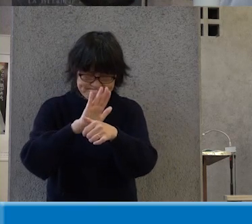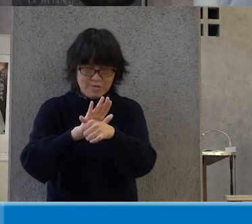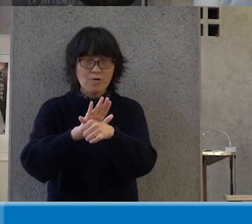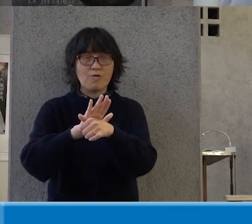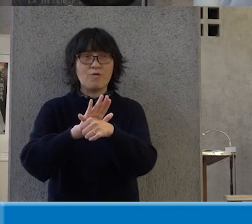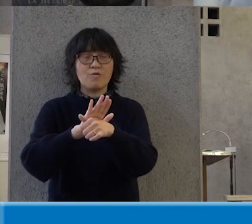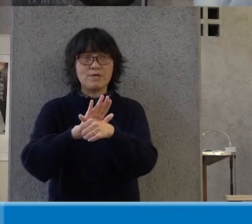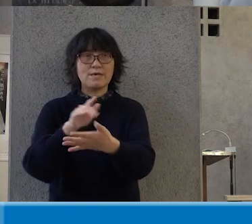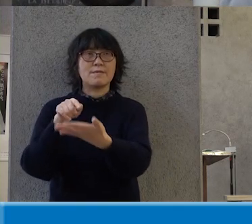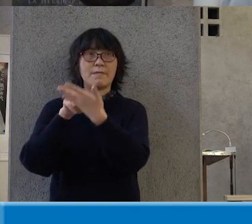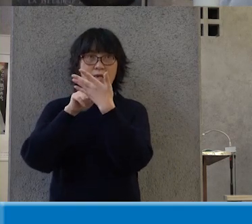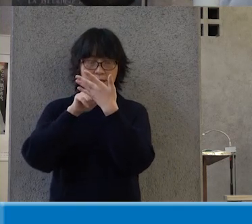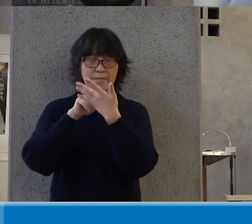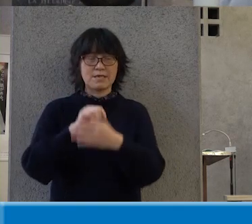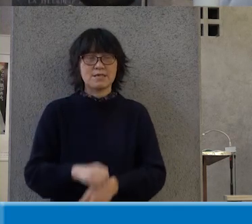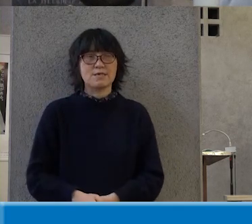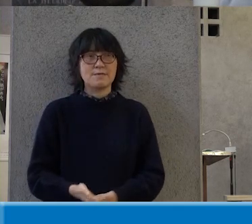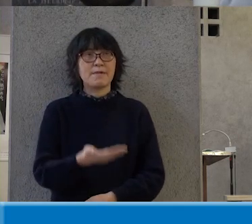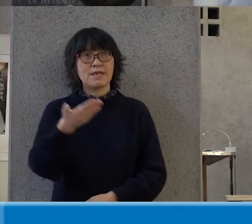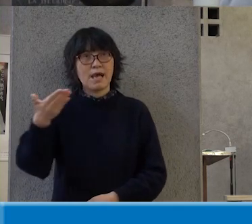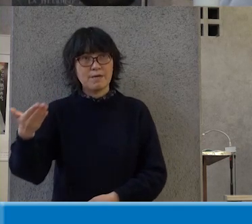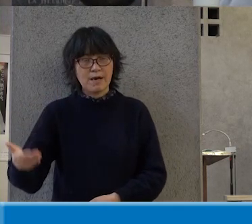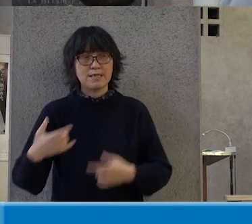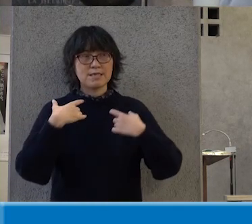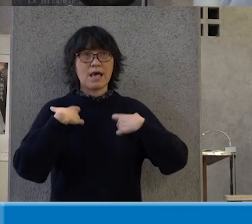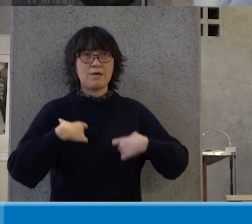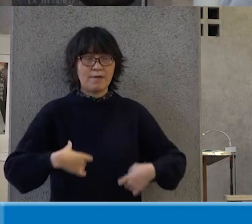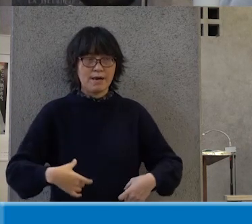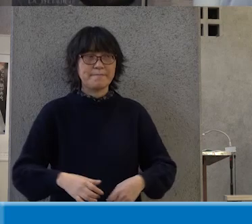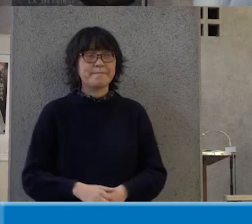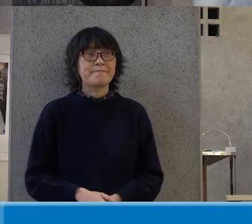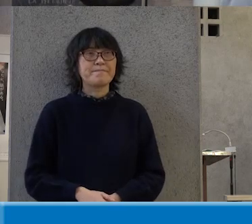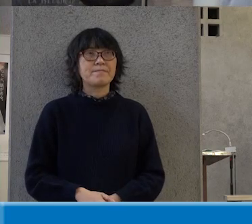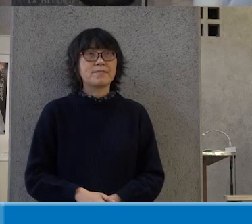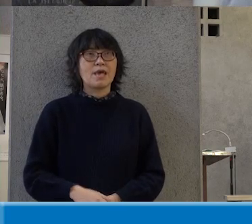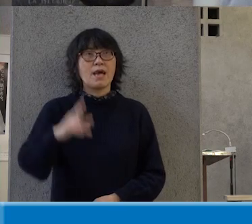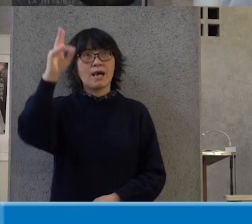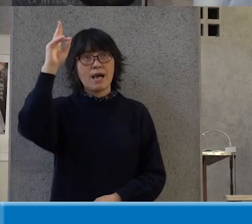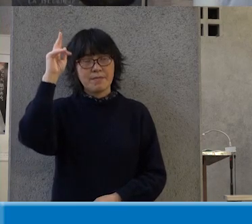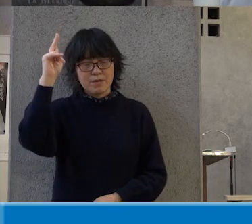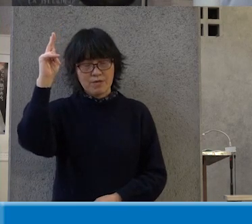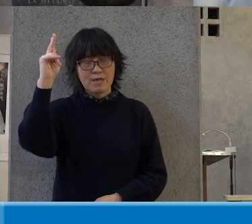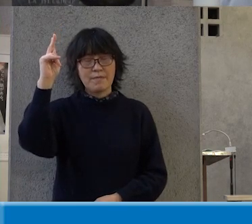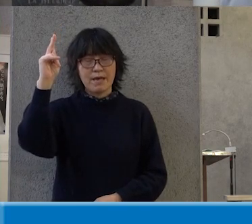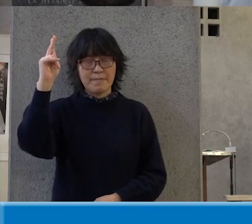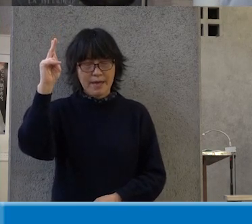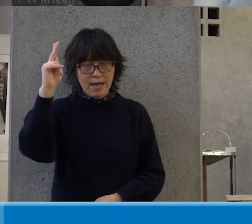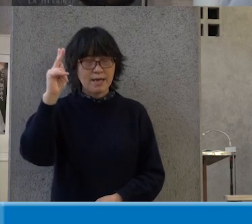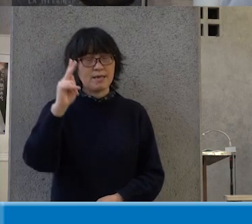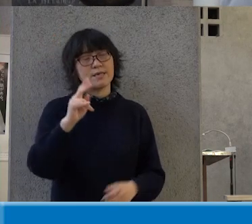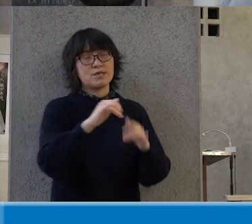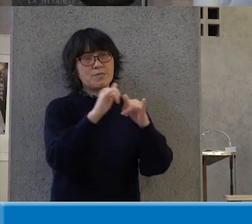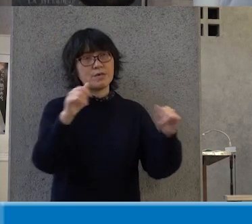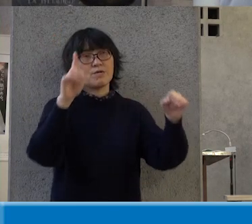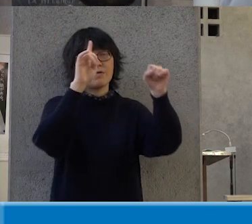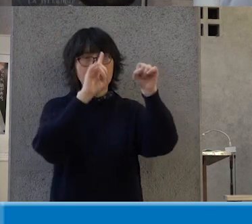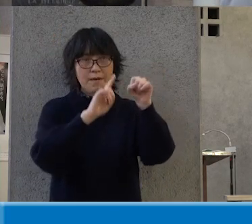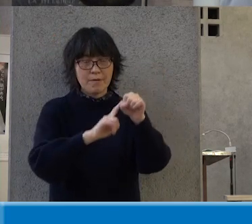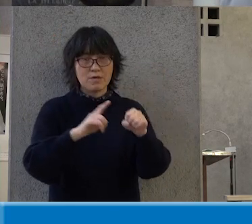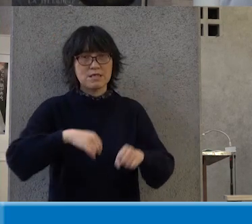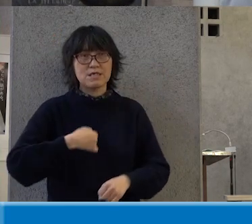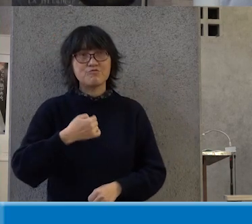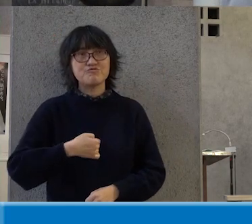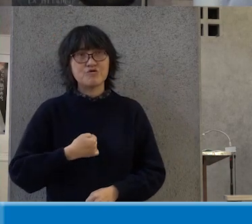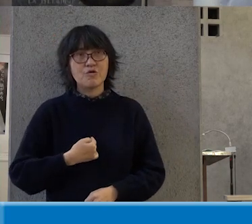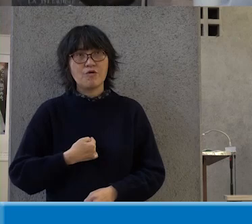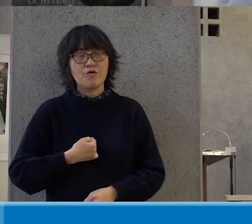。また司祭は神のため人々のために自ら